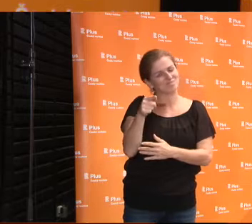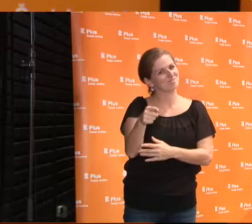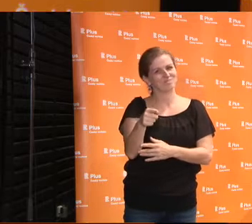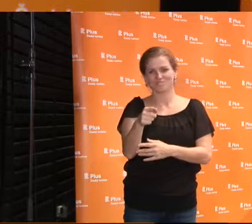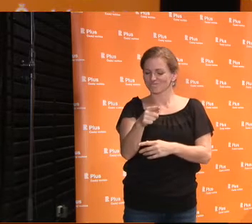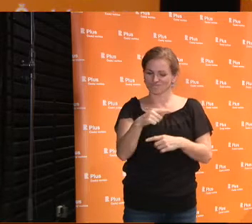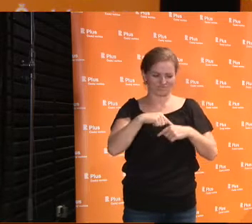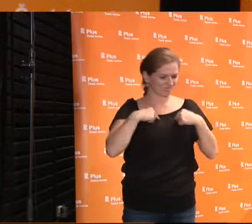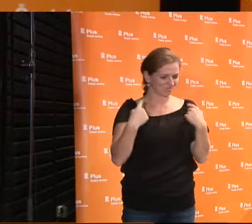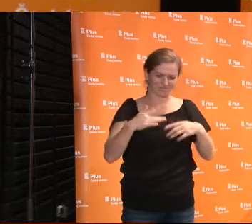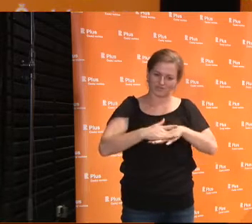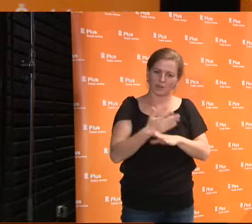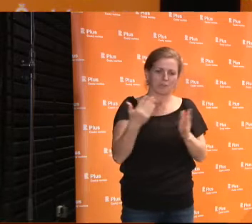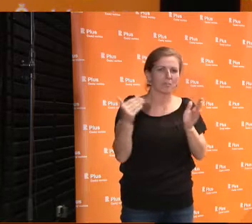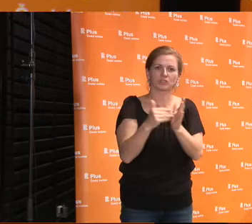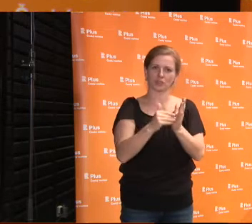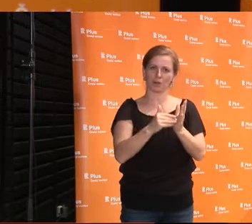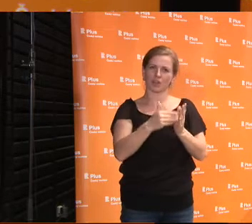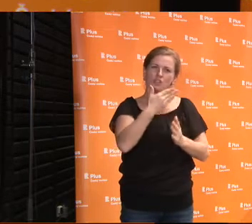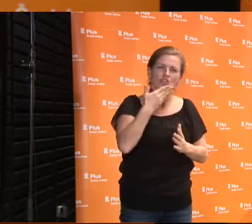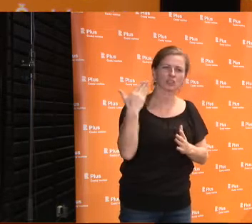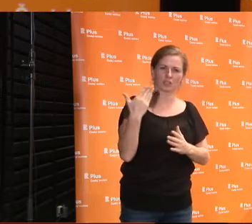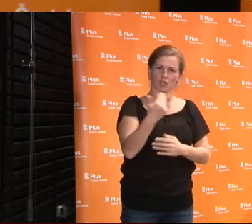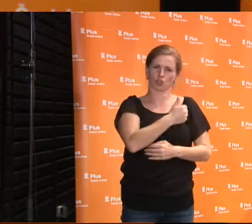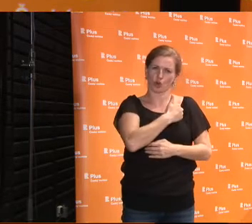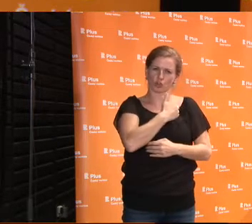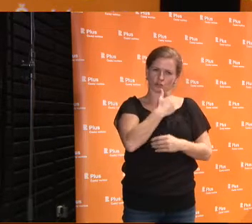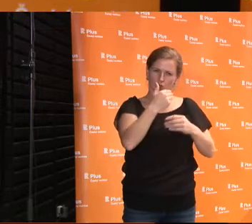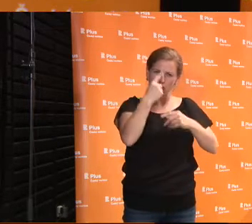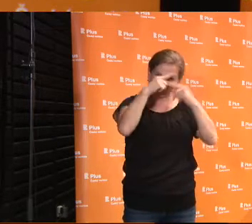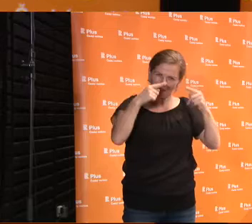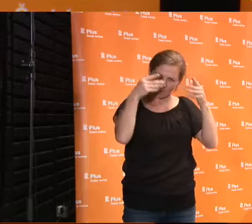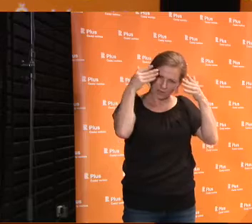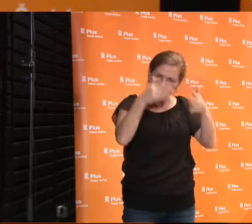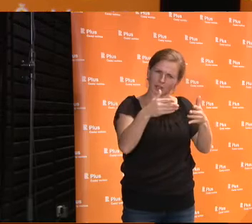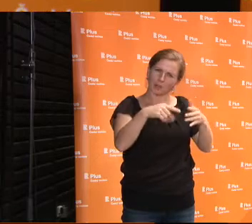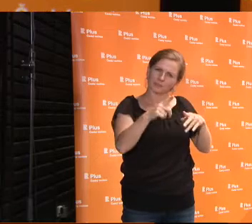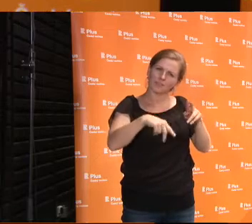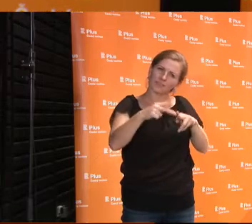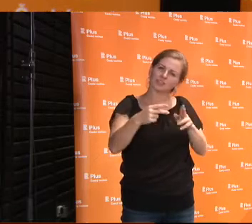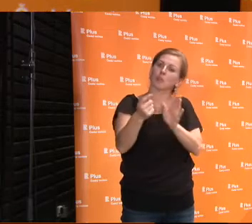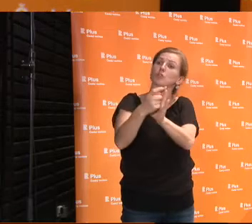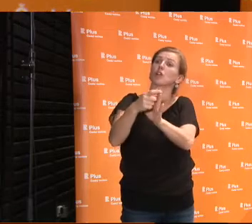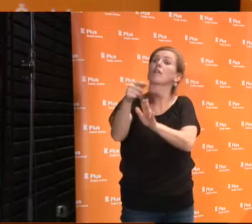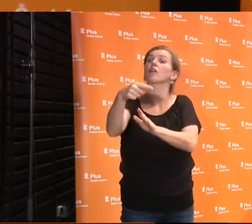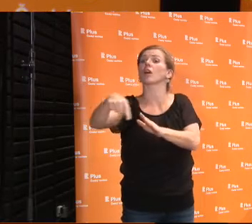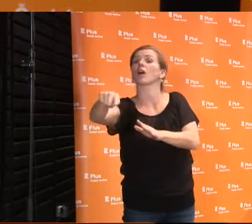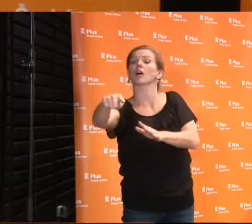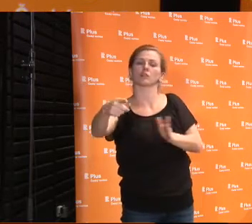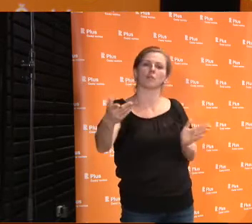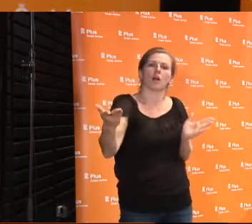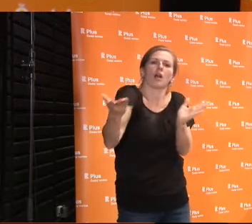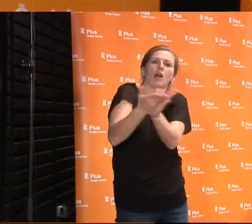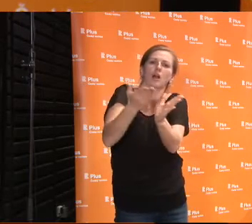k tomu, aby české školství se více přizpůsobilo požadavkům. A tam